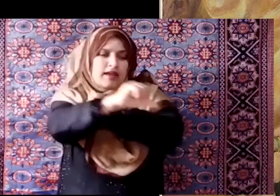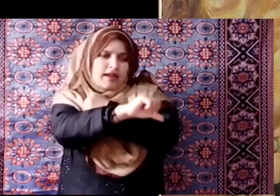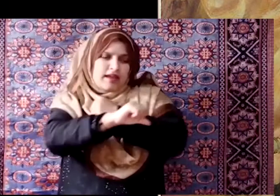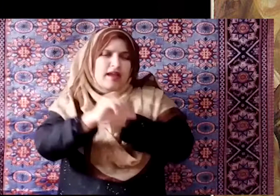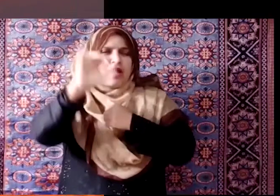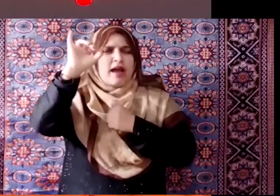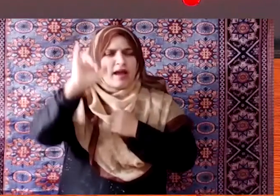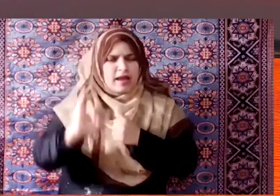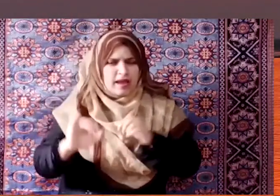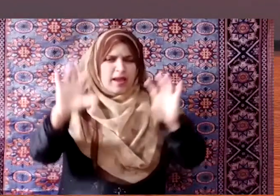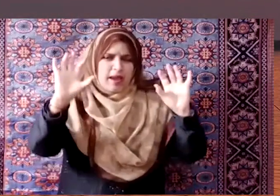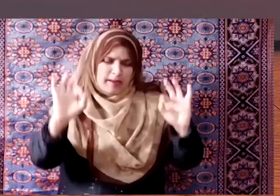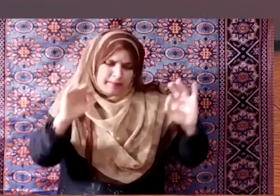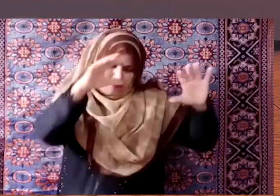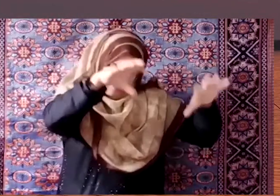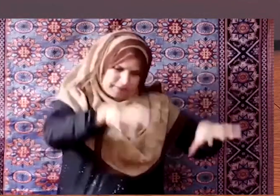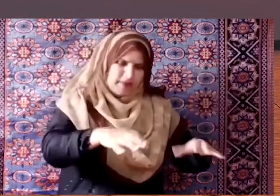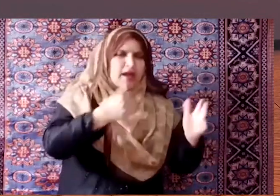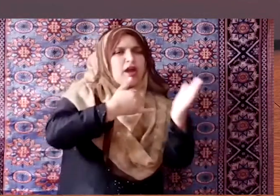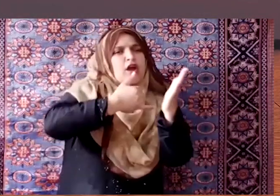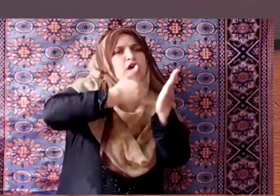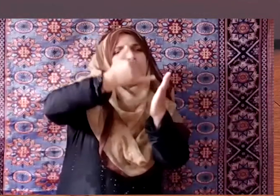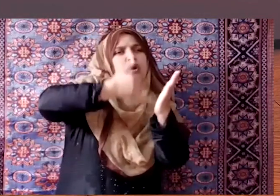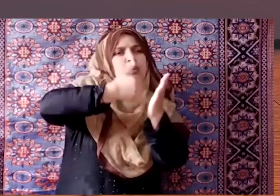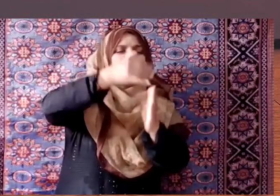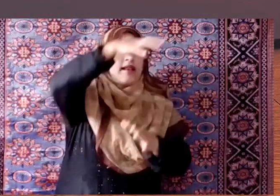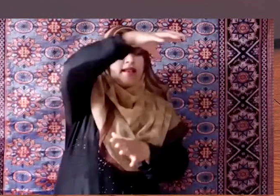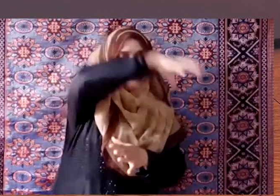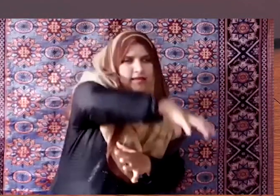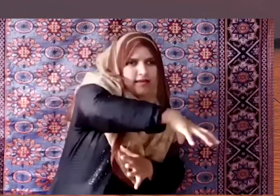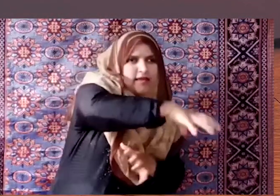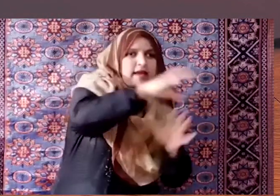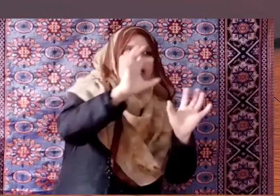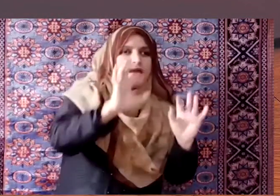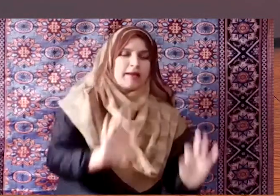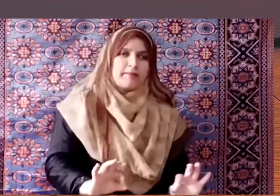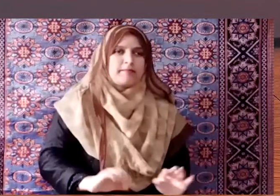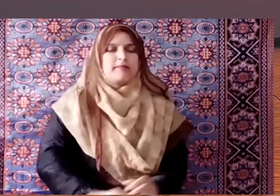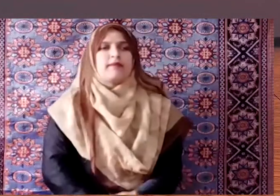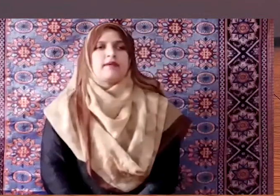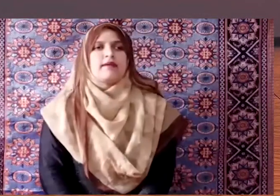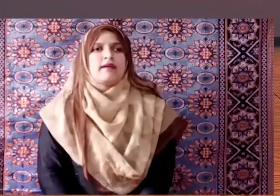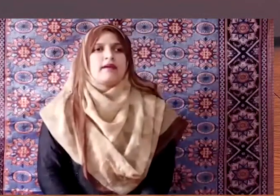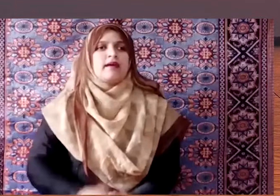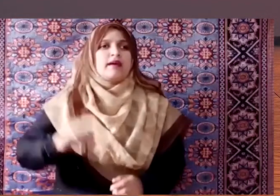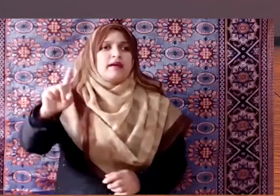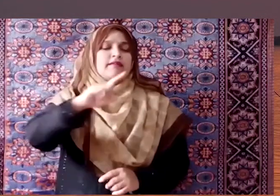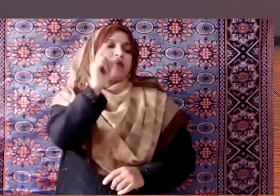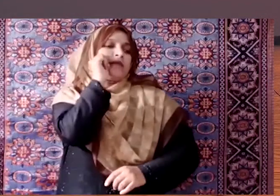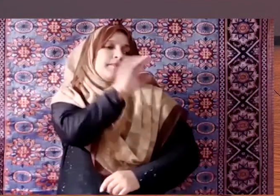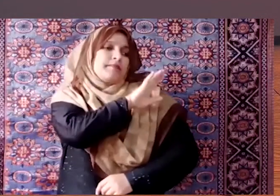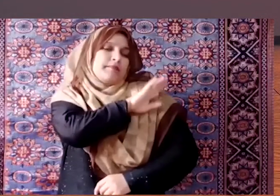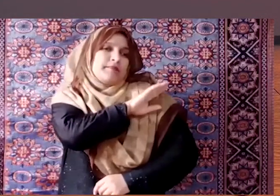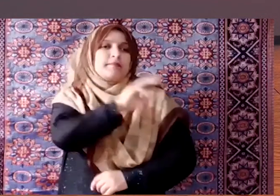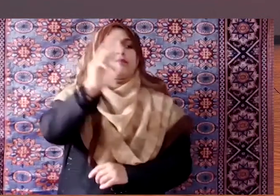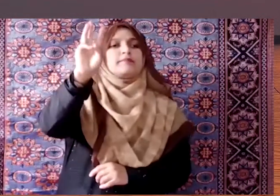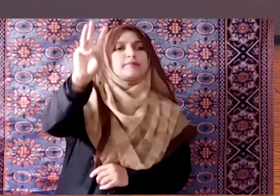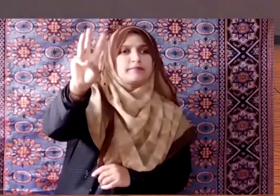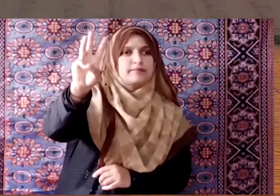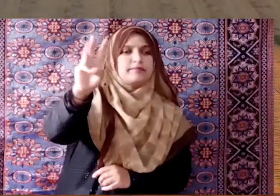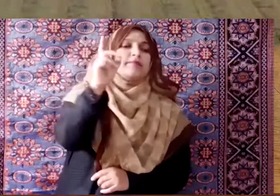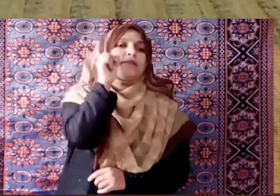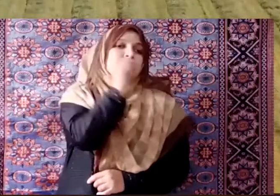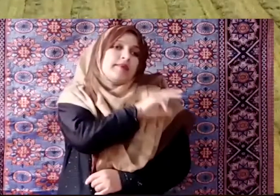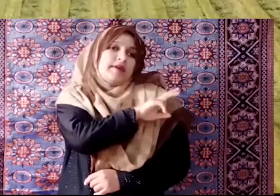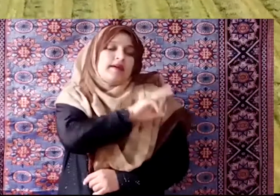تھے۔ رانجھا ایک جٹ اور دریائے چناب کے کنارے آباد ایک گاؤں تخت ہزارہ کا ہی باسی ہے۔ اس کے 3